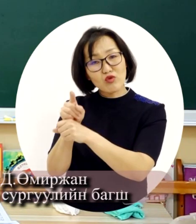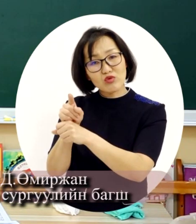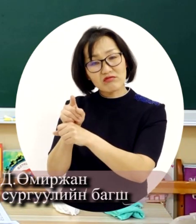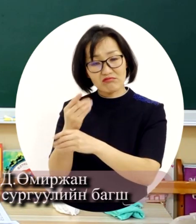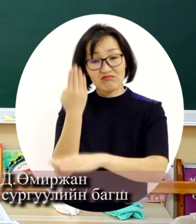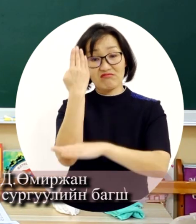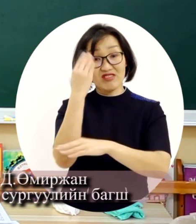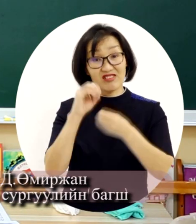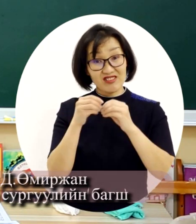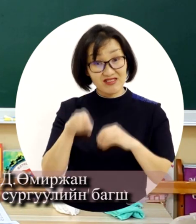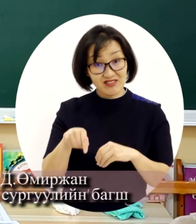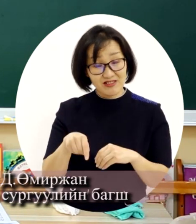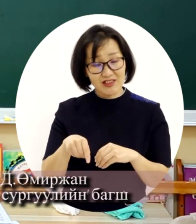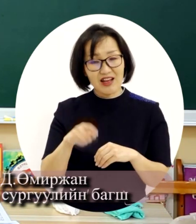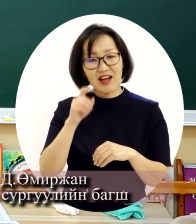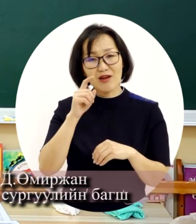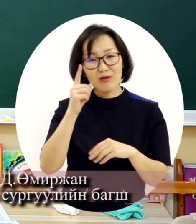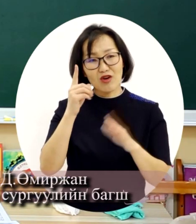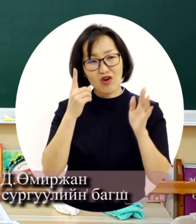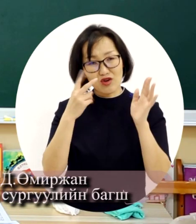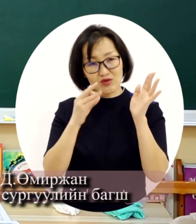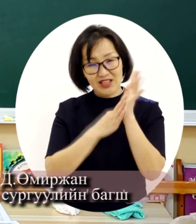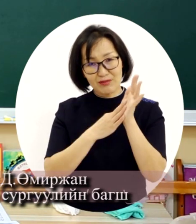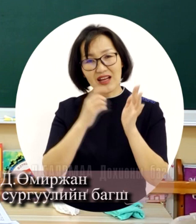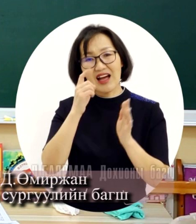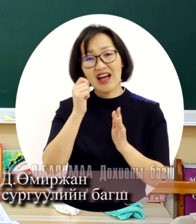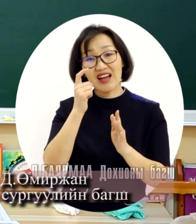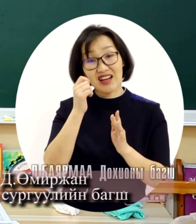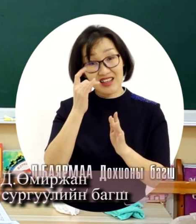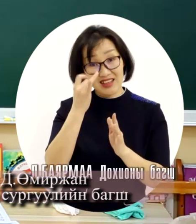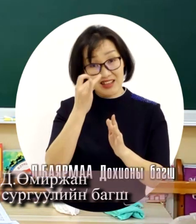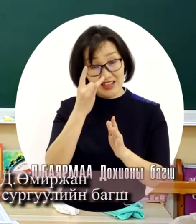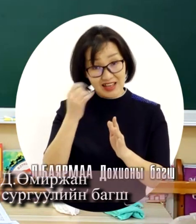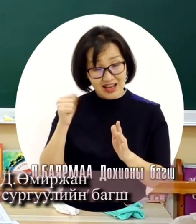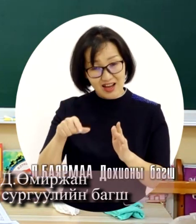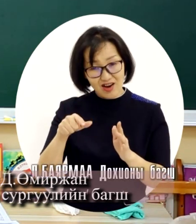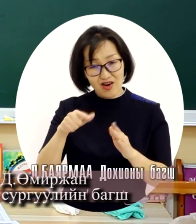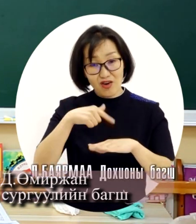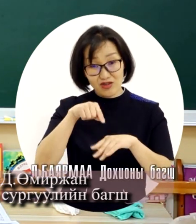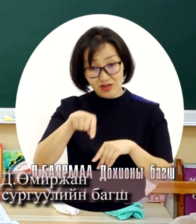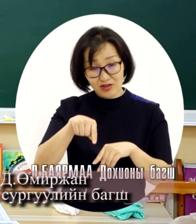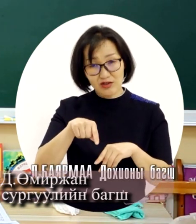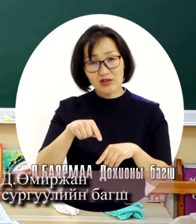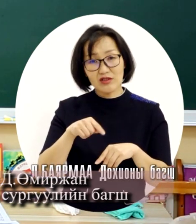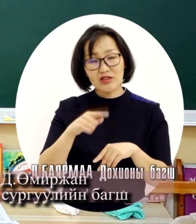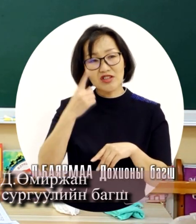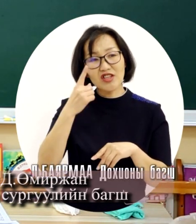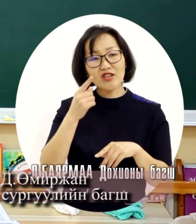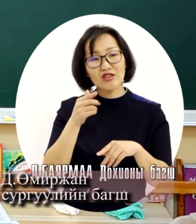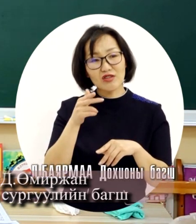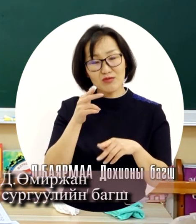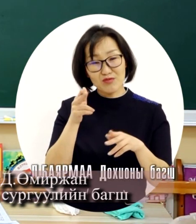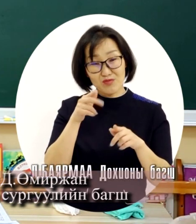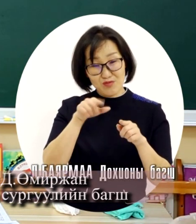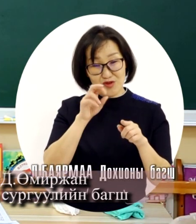қырандыларынан Хондуэн өзенің ағып жатқан жерінен табылғанын жергілікті аудармашылар Шыңғыс ханның